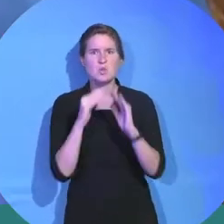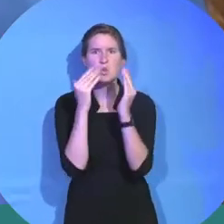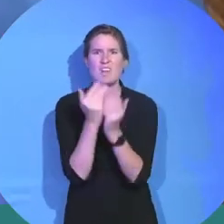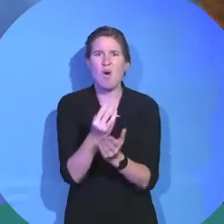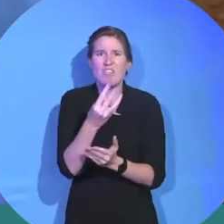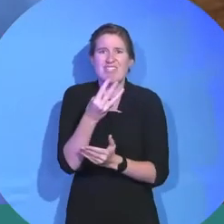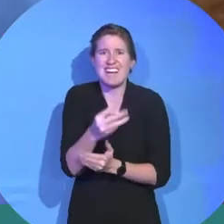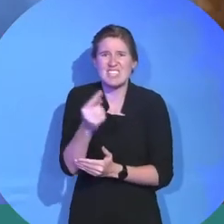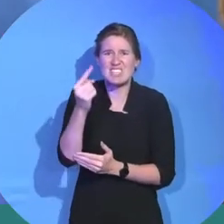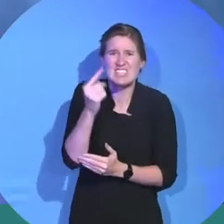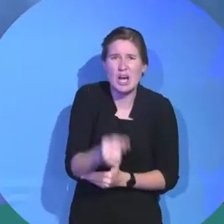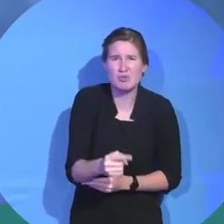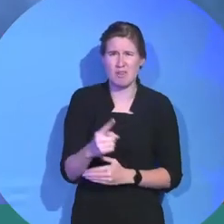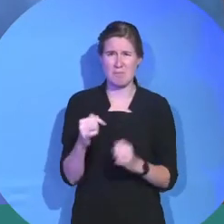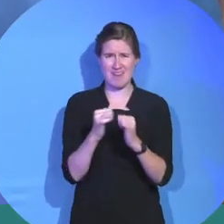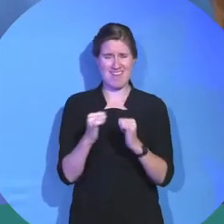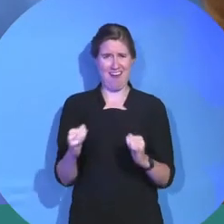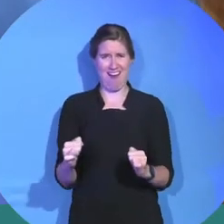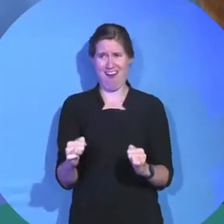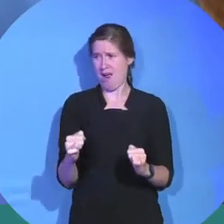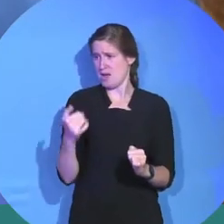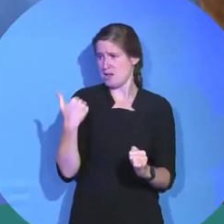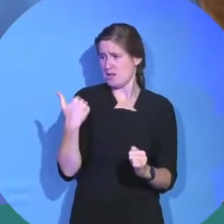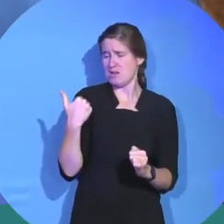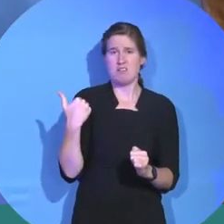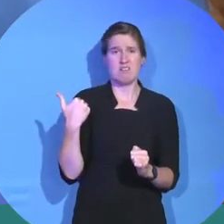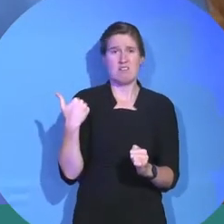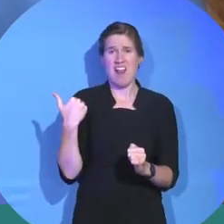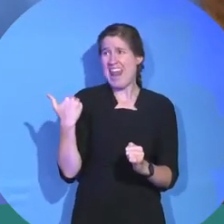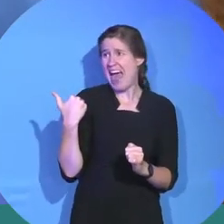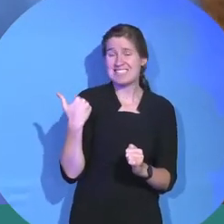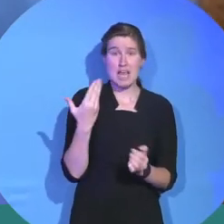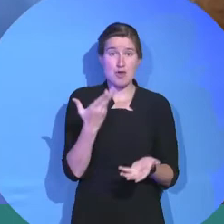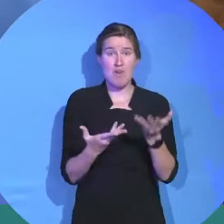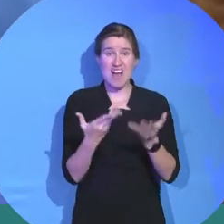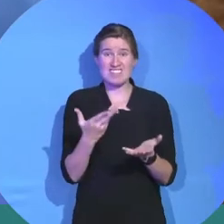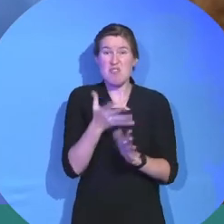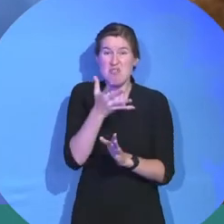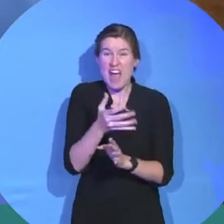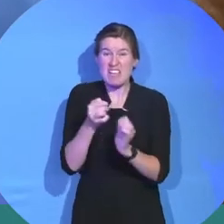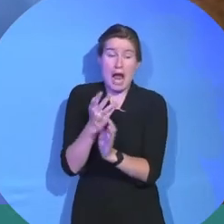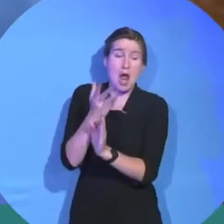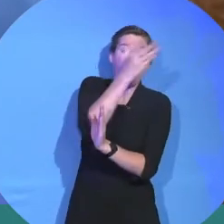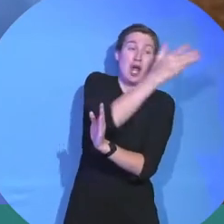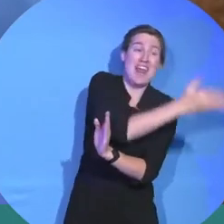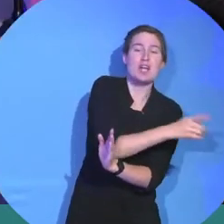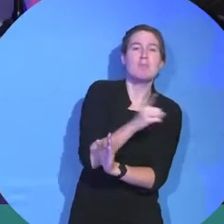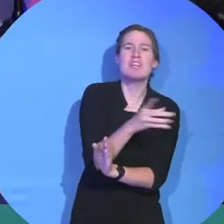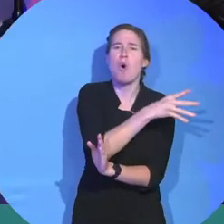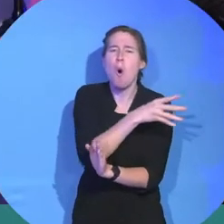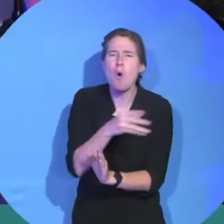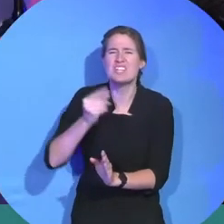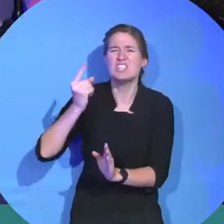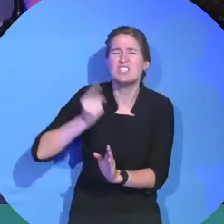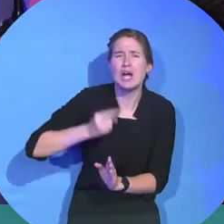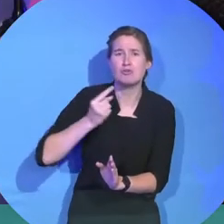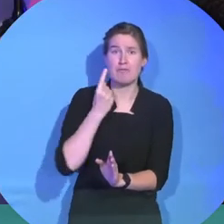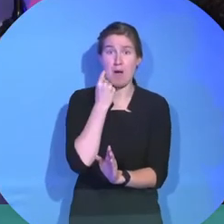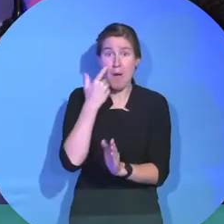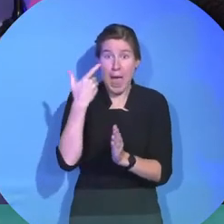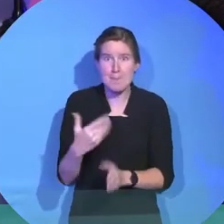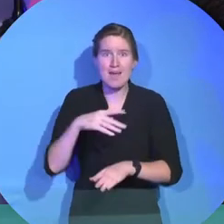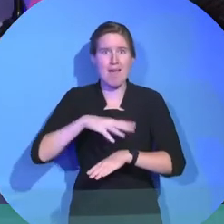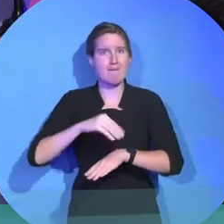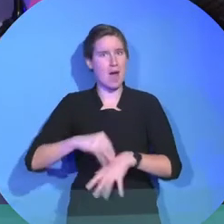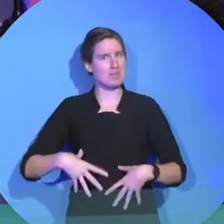jaar. De laatste wetsevaluatie was 15 jaar geleden. Dus dan heb je het echt over honderdduizenden vrouwen die een abortuservaring hebben. Ja, wil